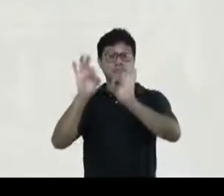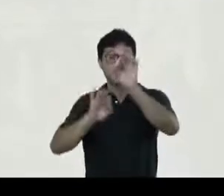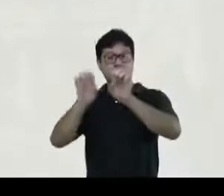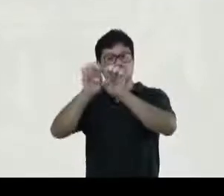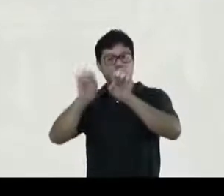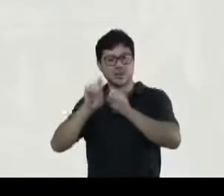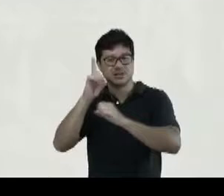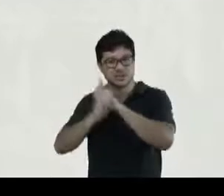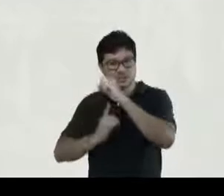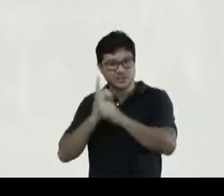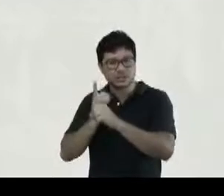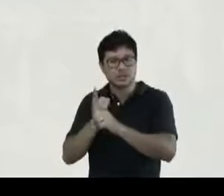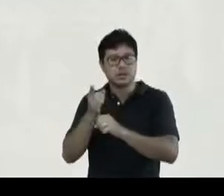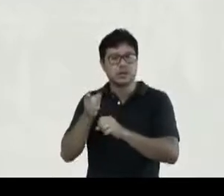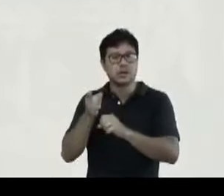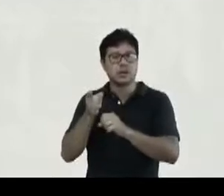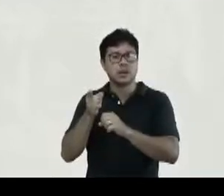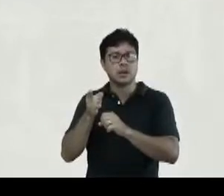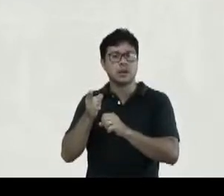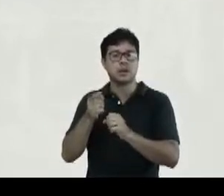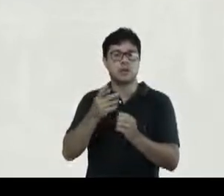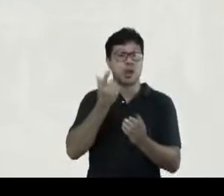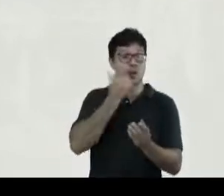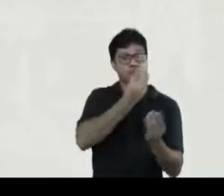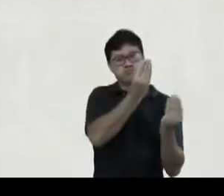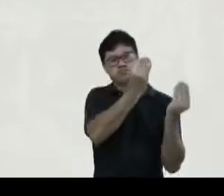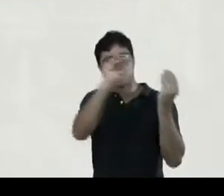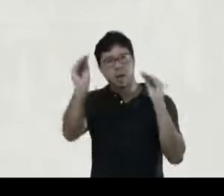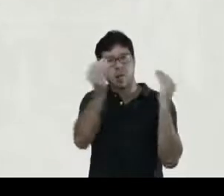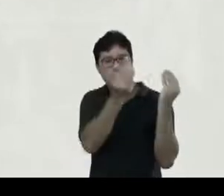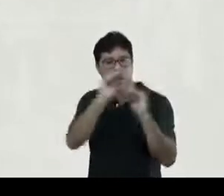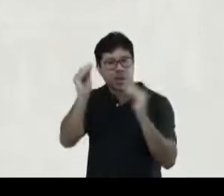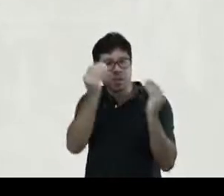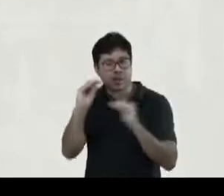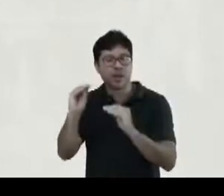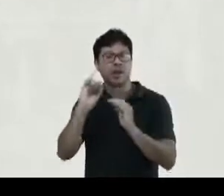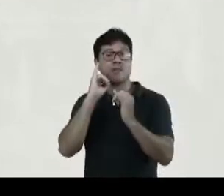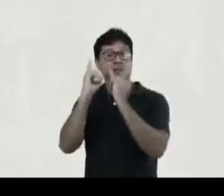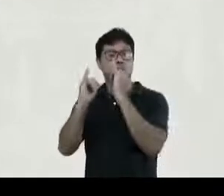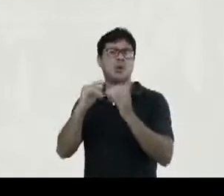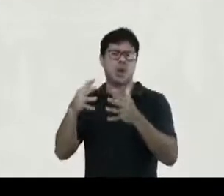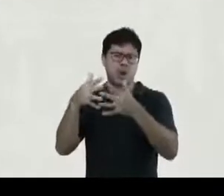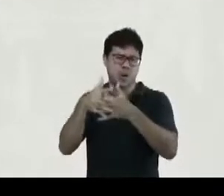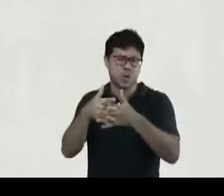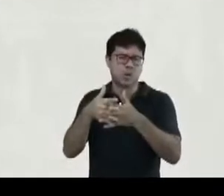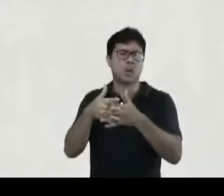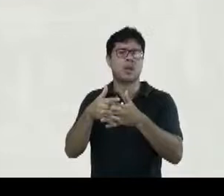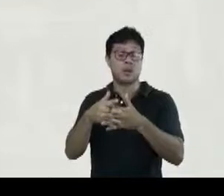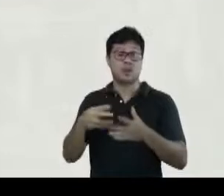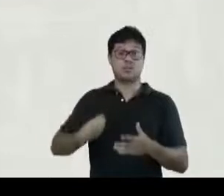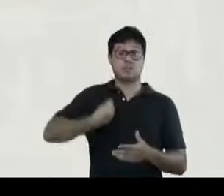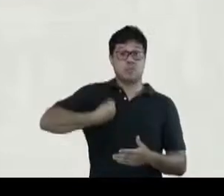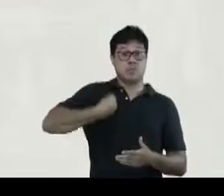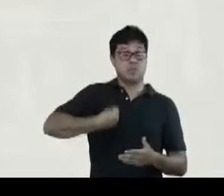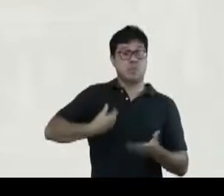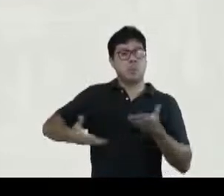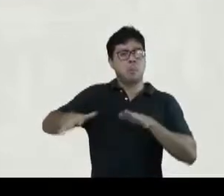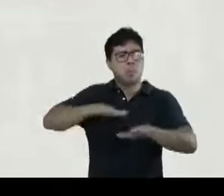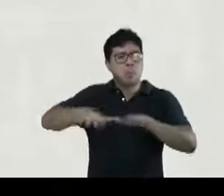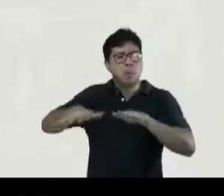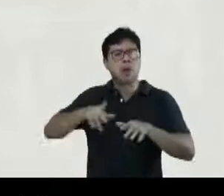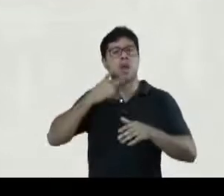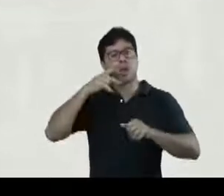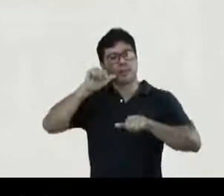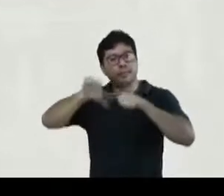Infrastruktur ist bereits in sich sehr komplex, sehr lebendig und in steter Erweiterung.